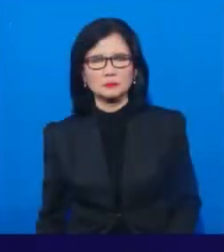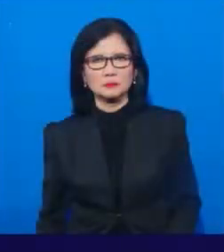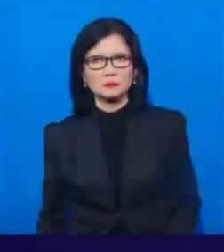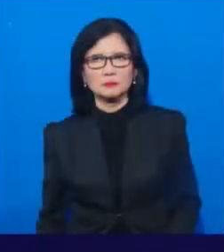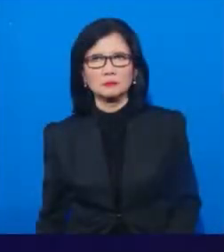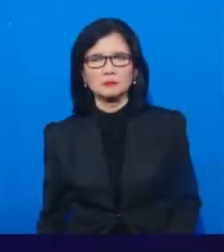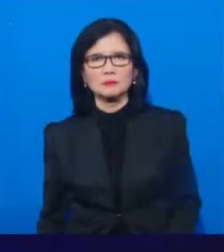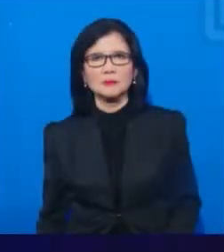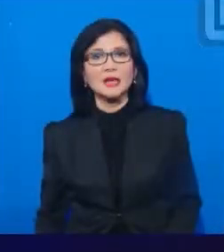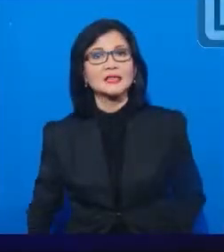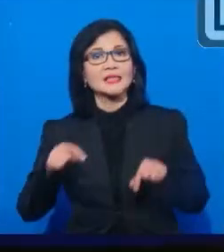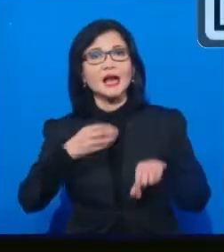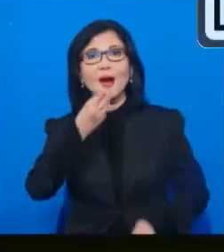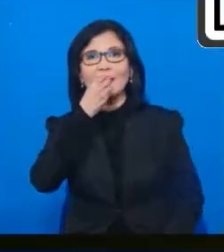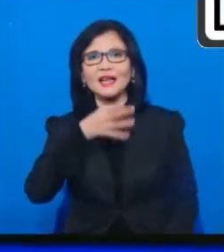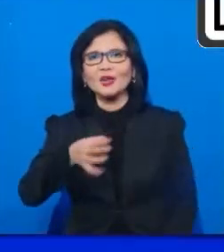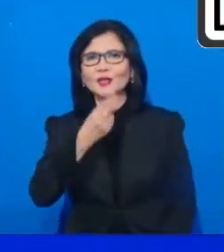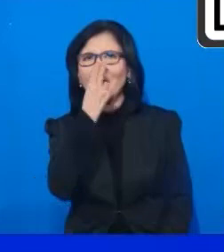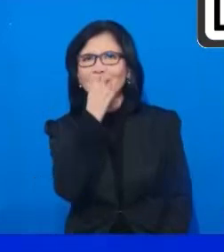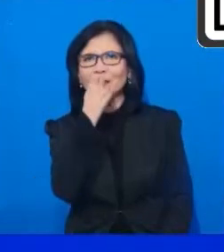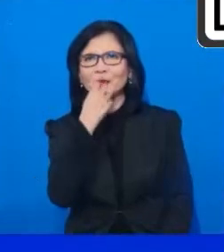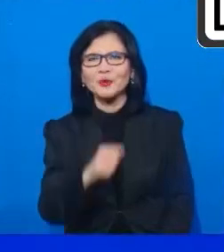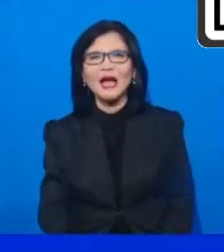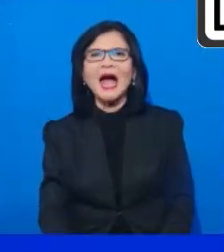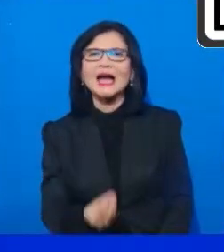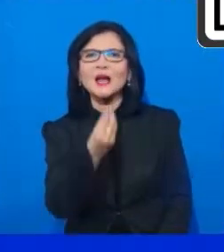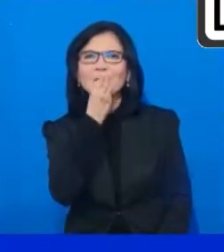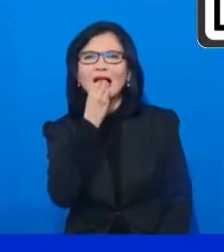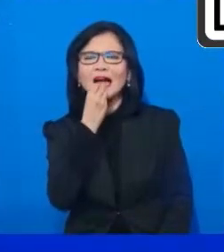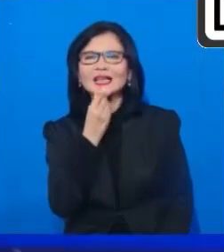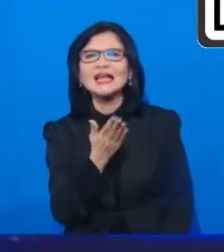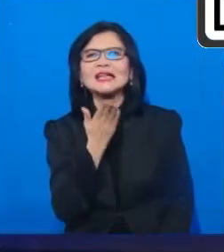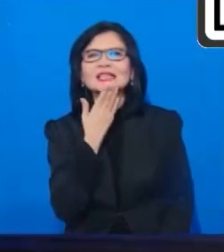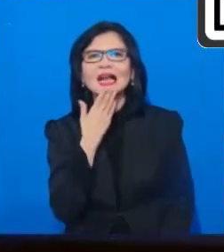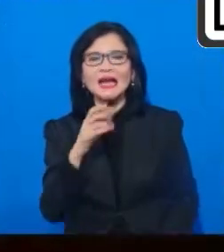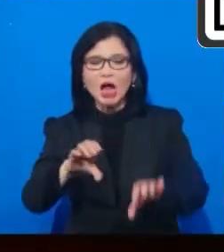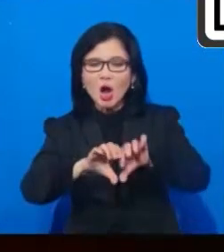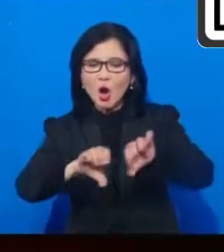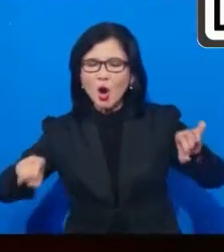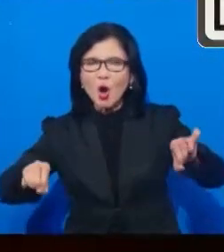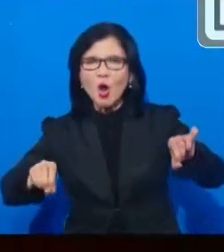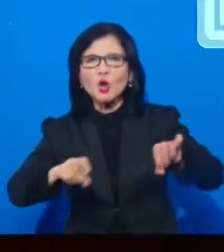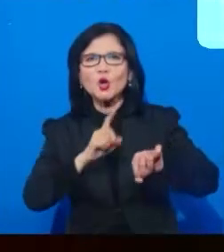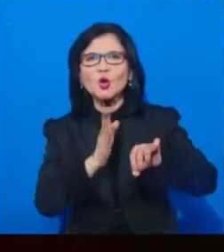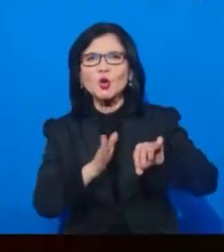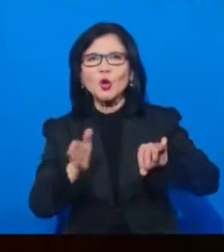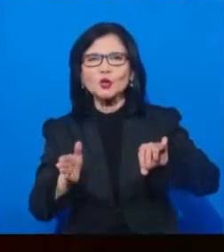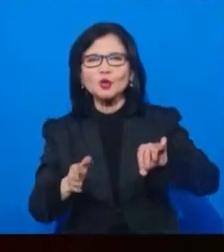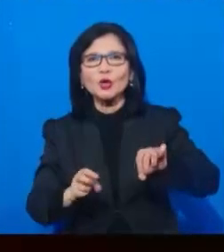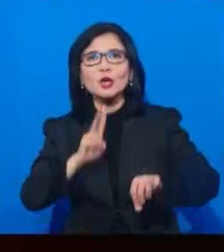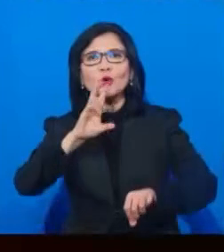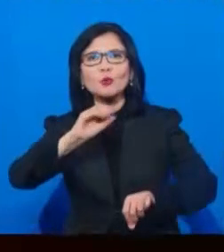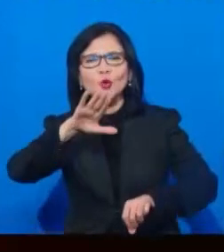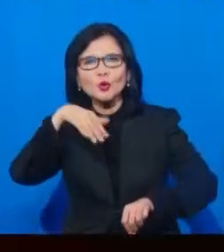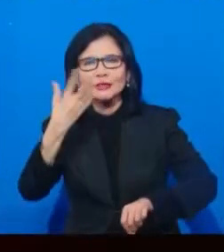Saatnya kita kuliner. Di Kota Bandung ada kudapan sesederhana lontong yang masih eksis selama 2 dekade dengan mempertahankan